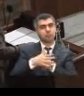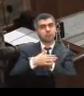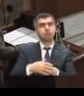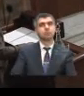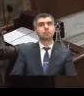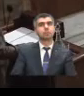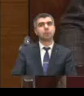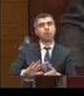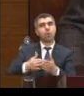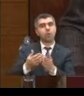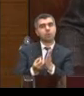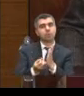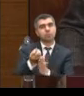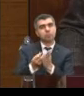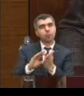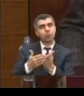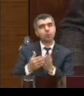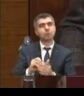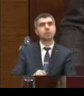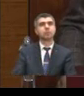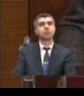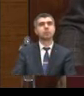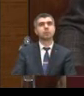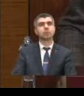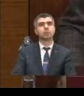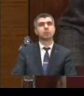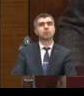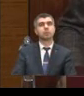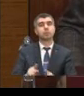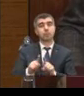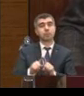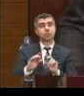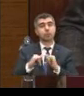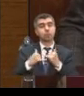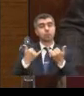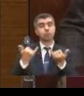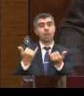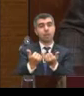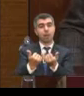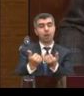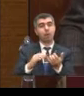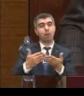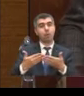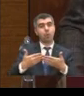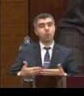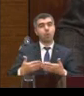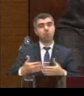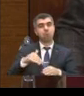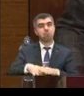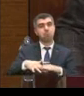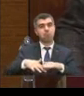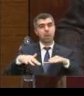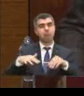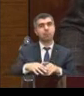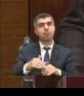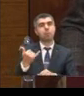لأعرض وجهة نظر فريق التجمع الدستوري بمناسبة انعقاد هذه الجلسة البرلمانية